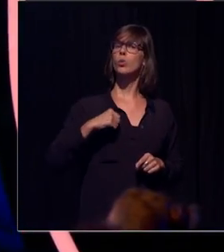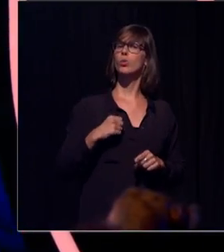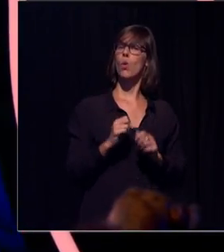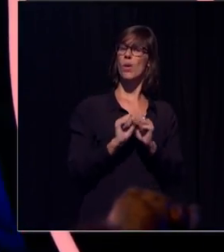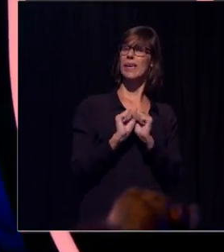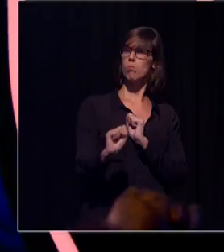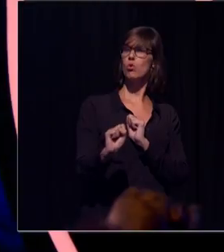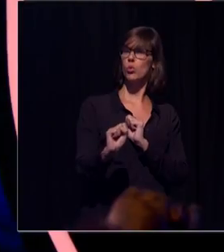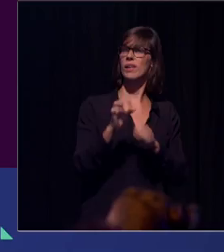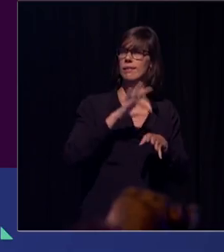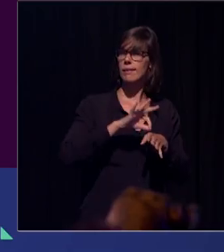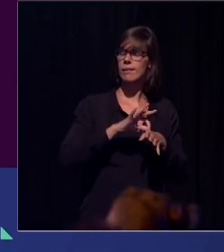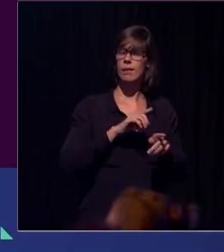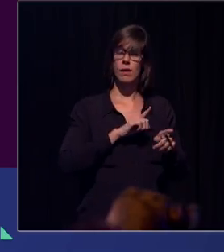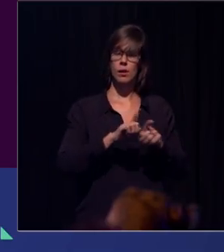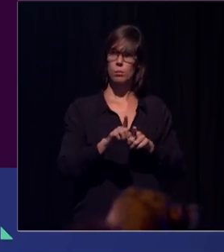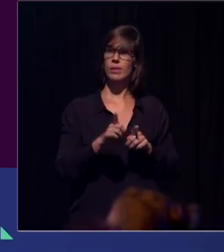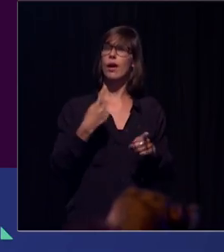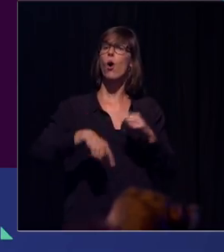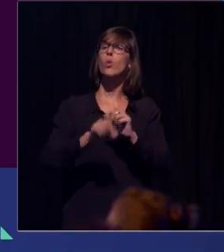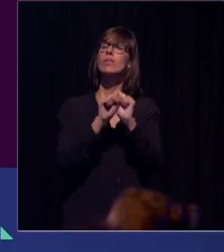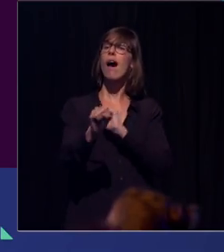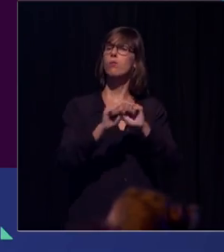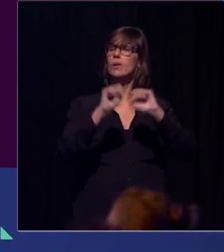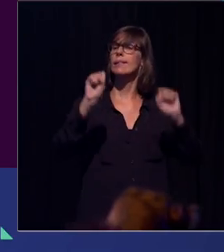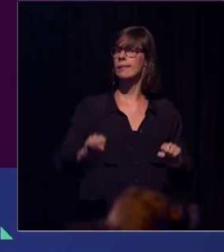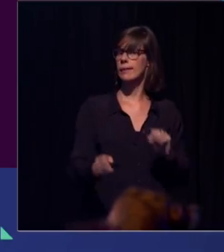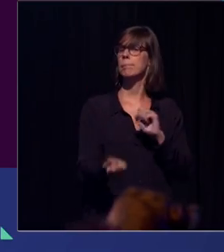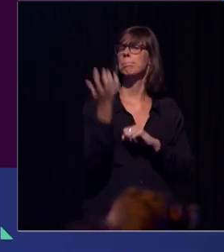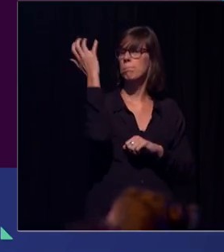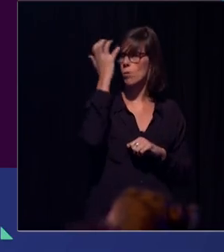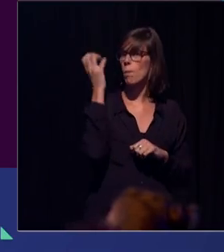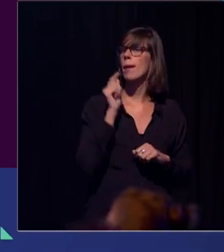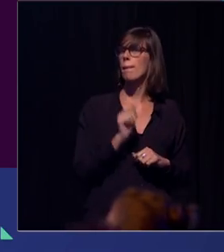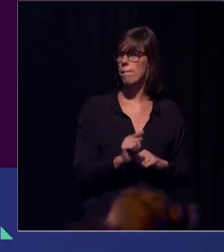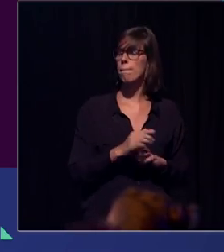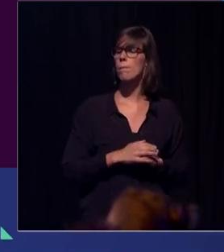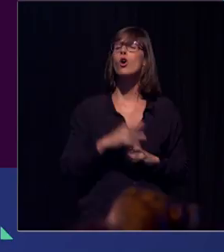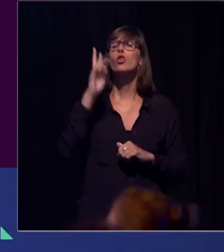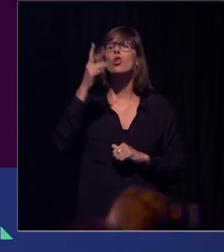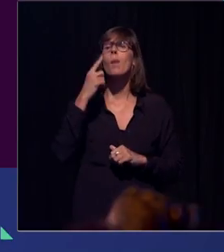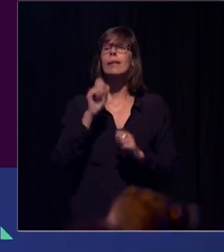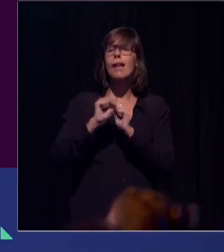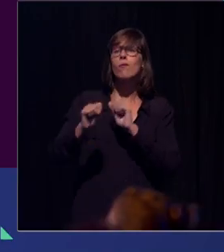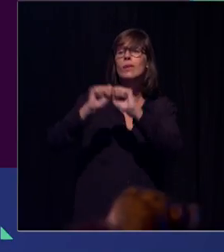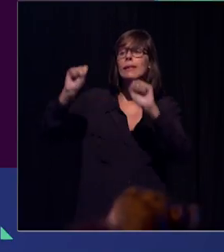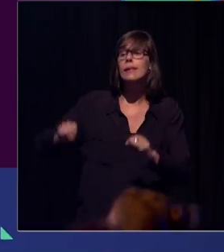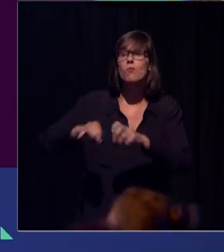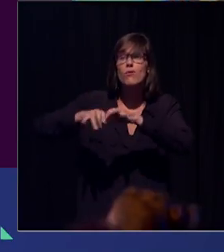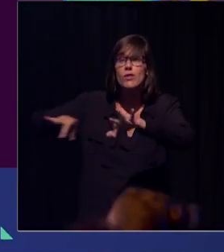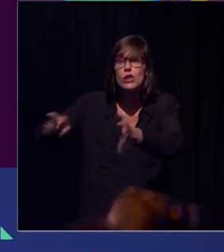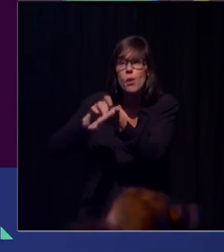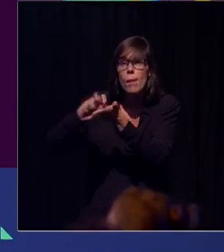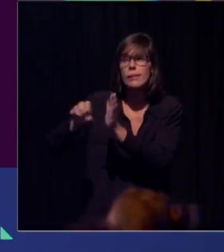-immuun aandoening is. Namelijk een aandoening van ons afweersysteem. Ons afweersysteem, dat normaal